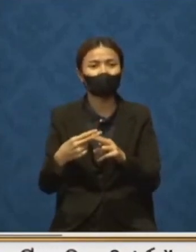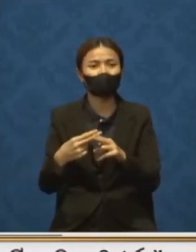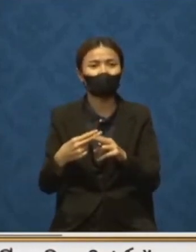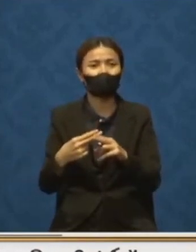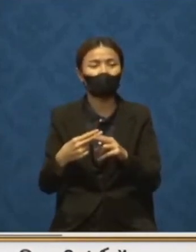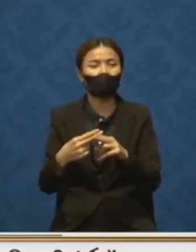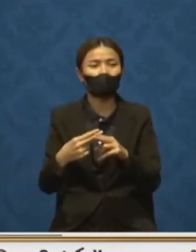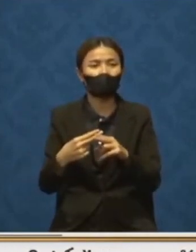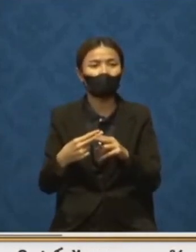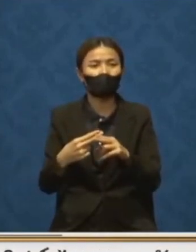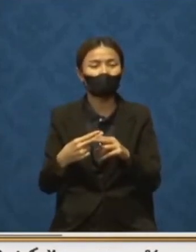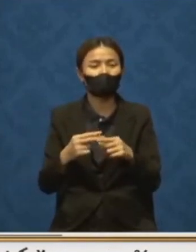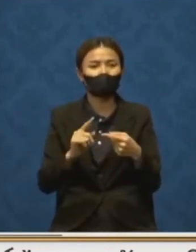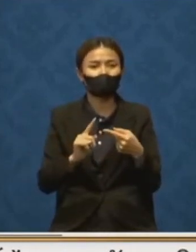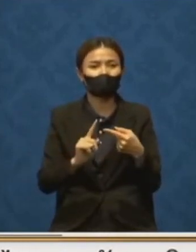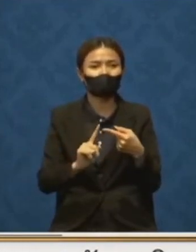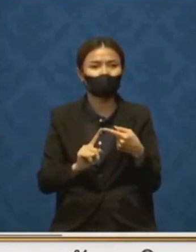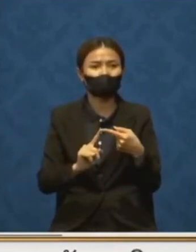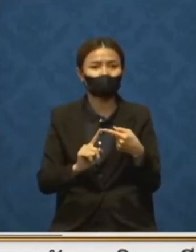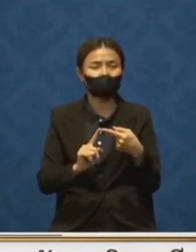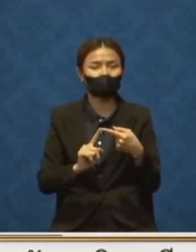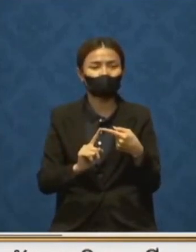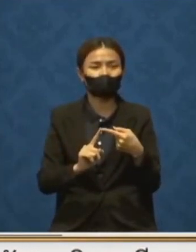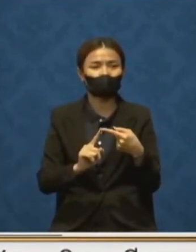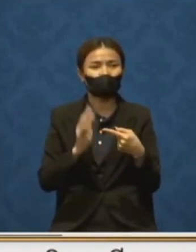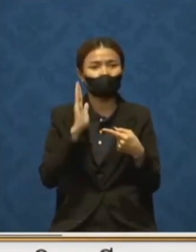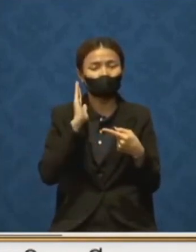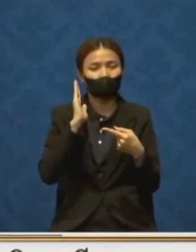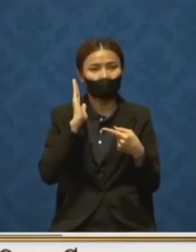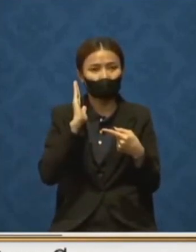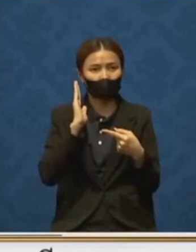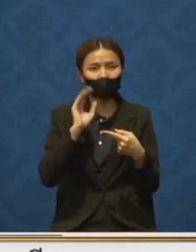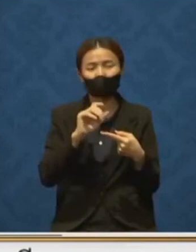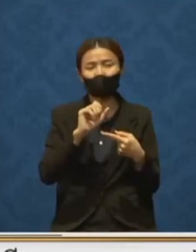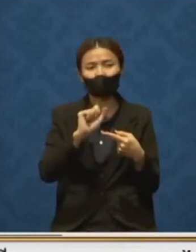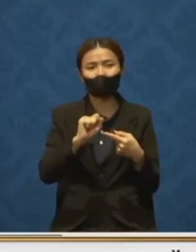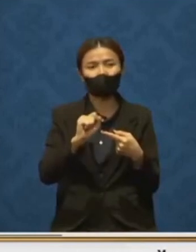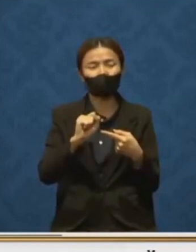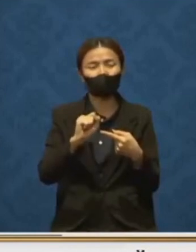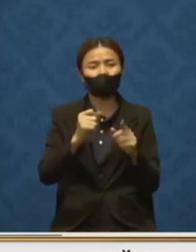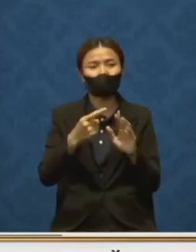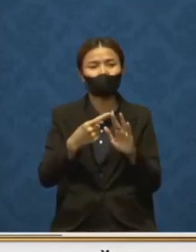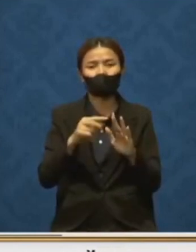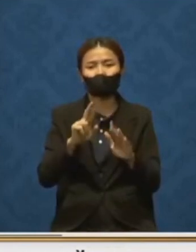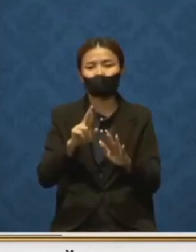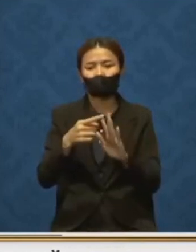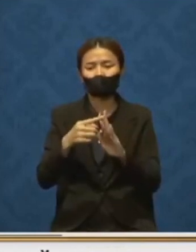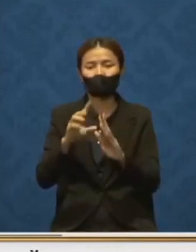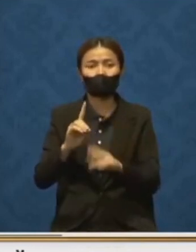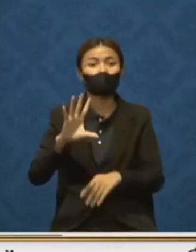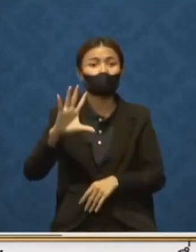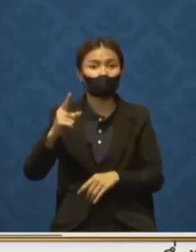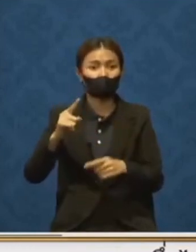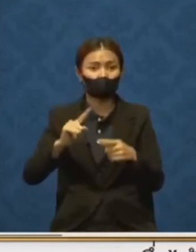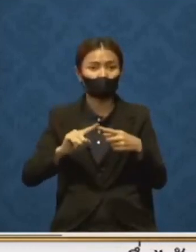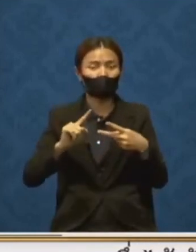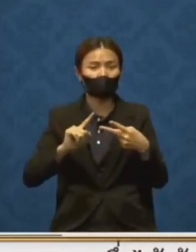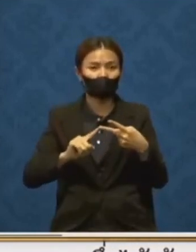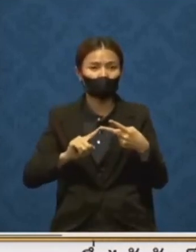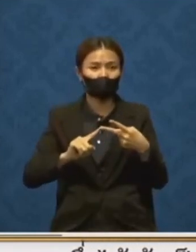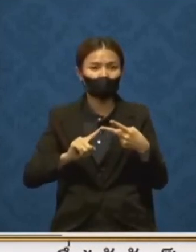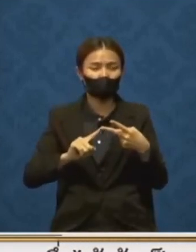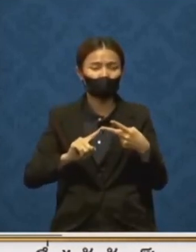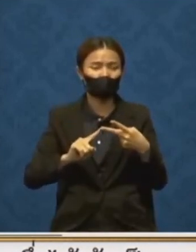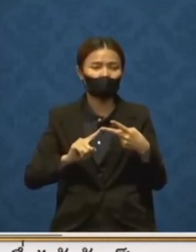งในที่ประชุม 1. นายสุรเดชสมิเปรมที่ปรึกษาประจำคณะกรรมการ